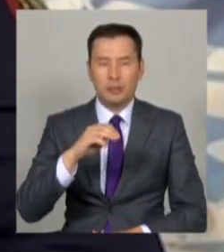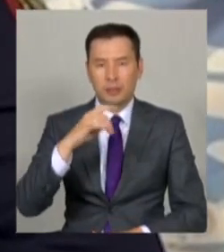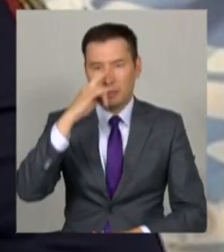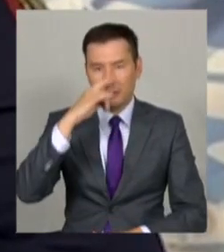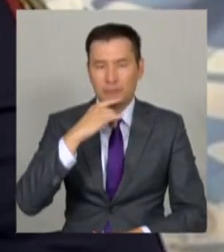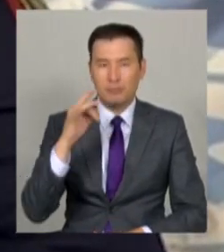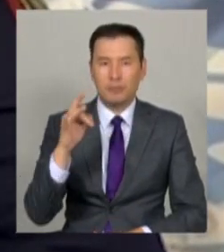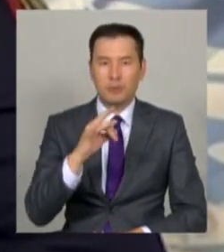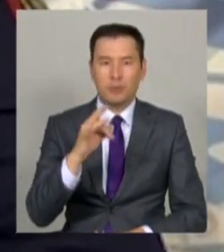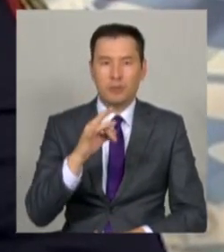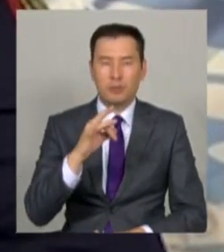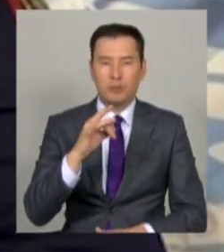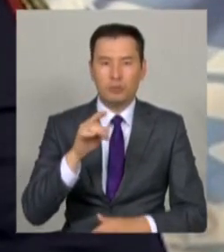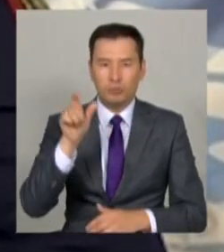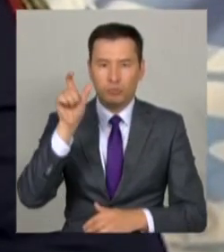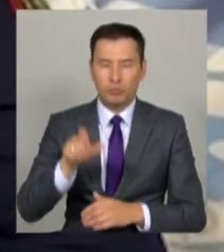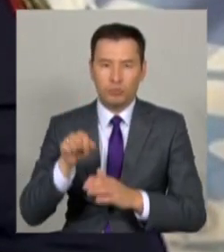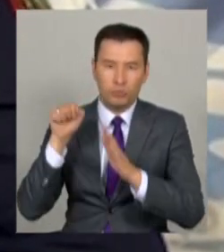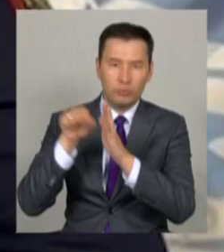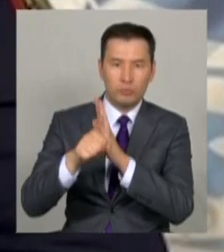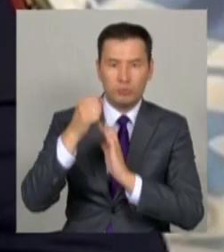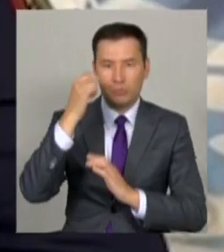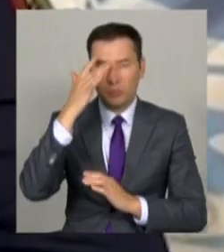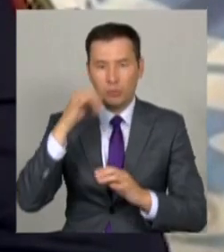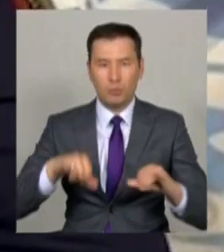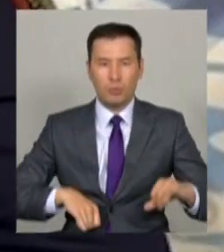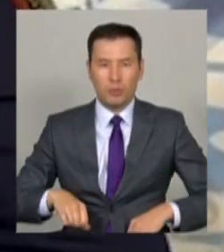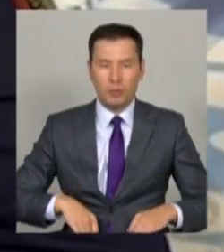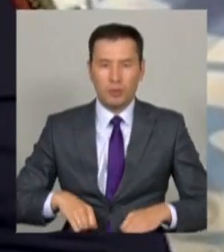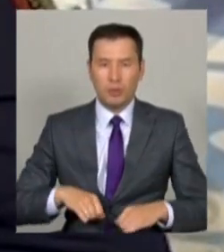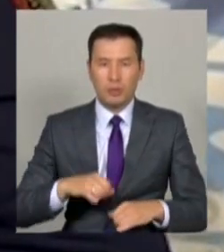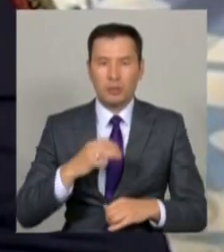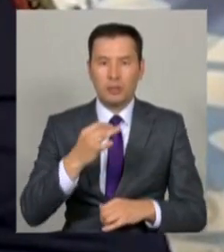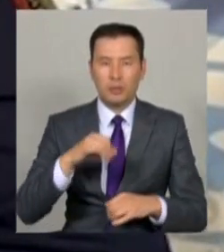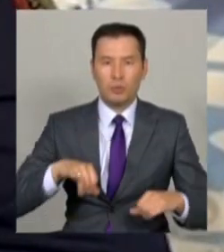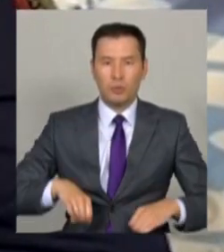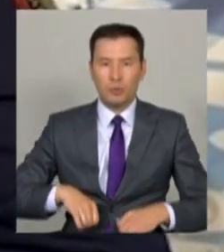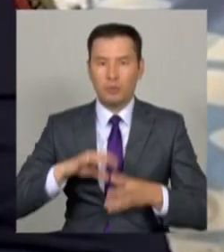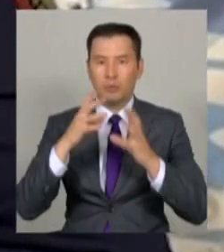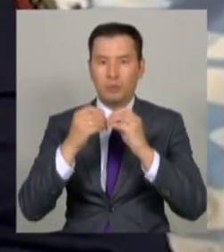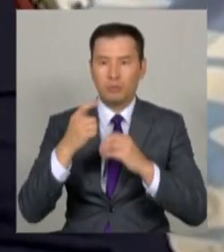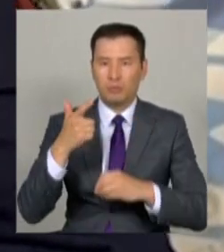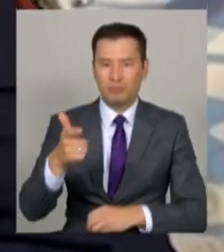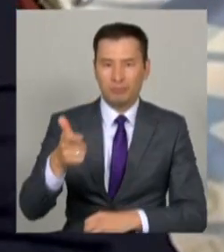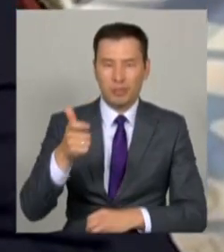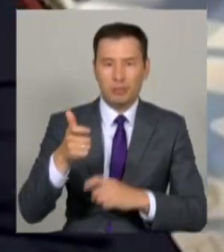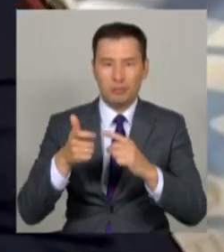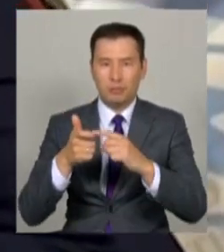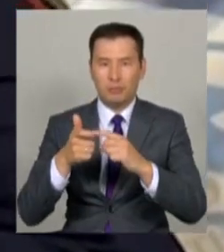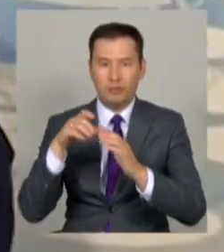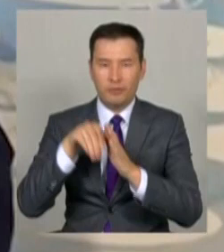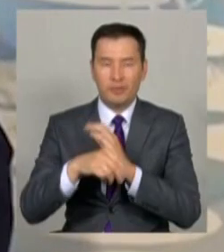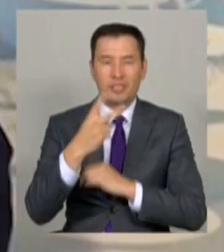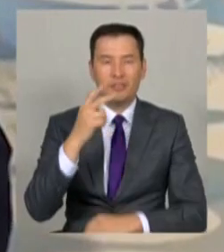Республики Казахстан «Покушение на убийство, совершенное из хулиганских побуждений, и хулиганство, совершенное с применением огнестрельного